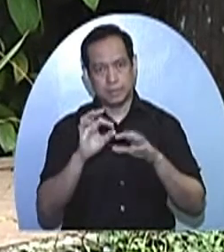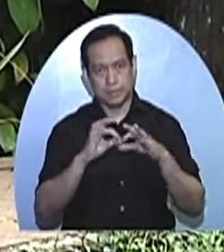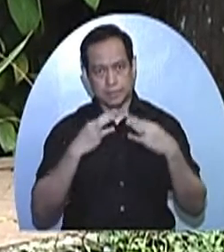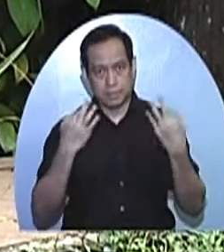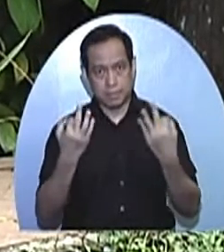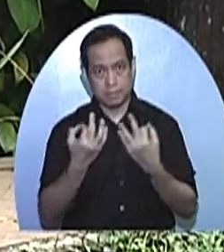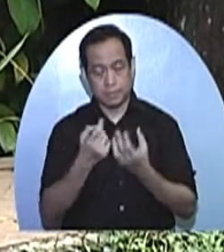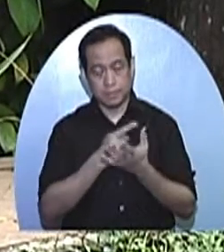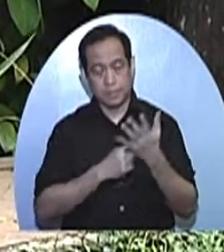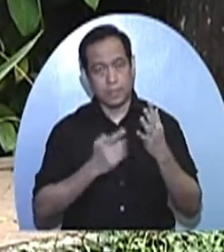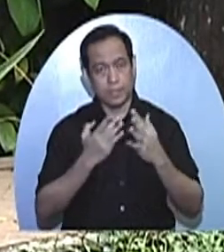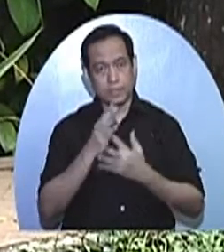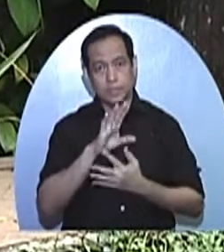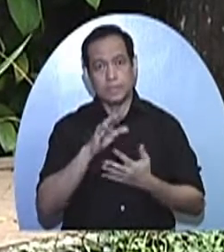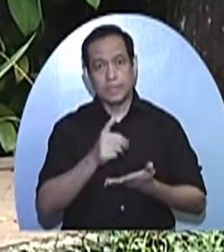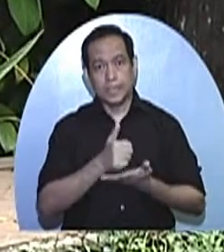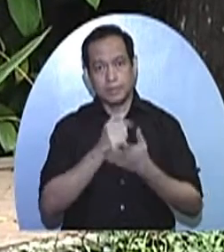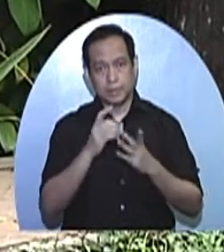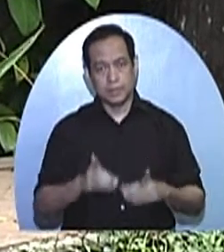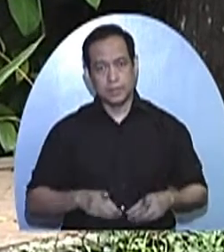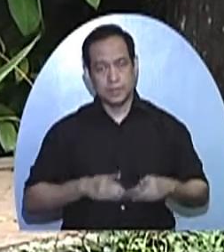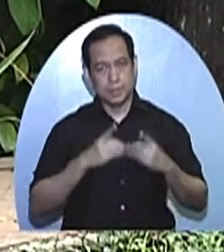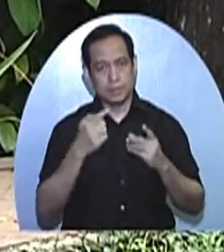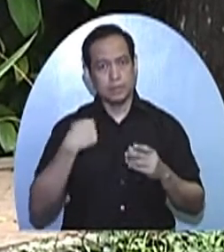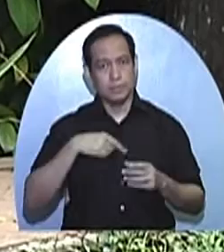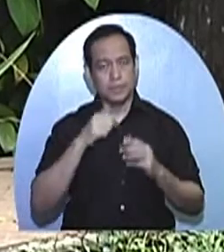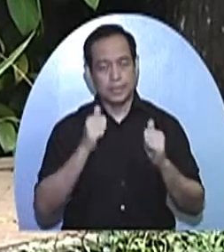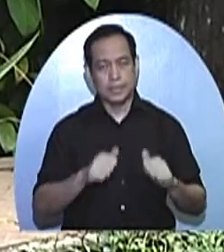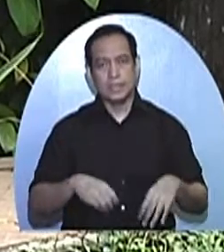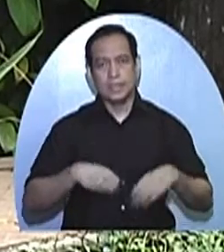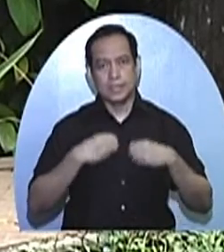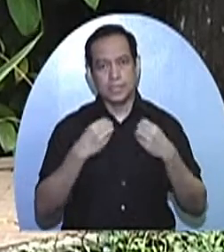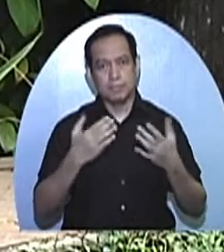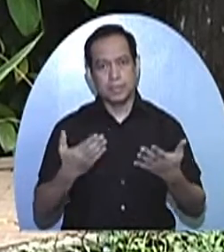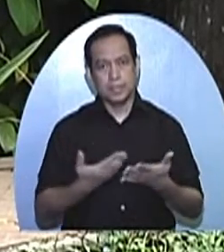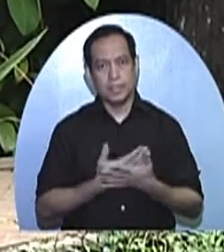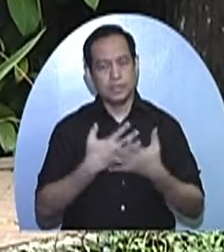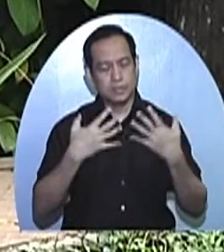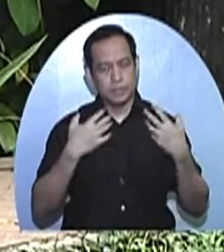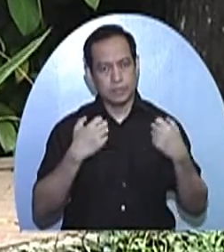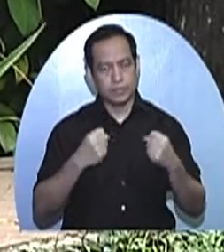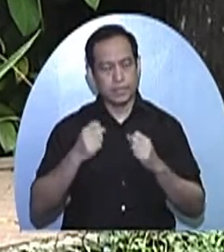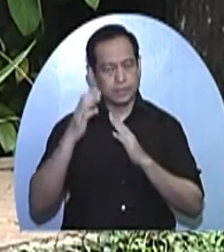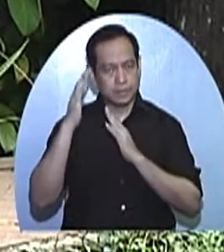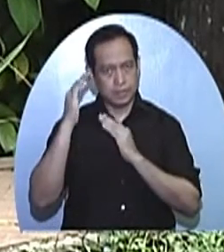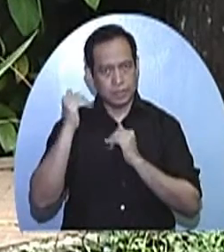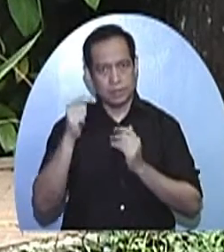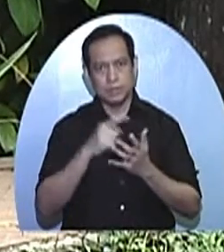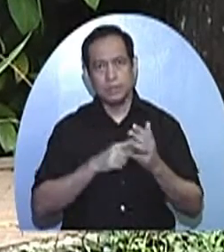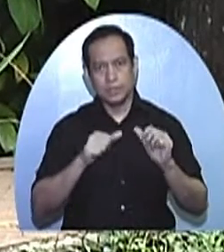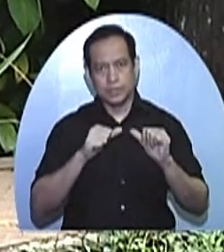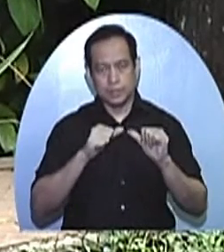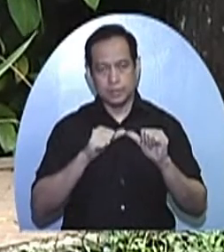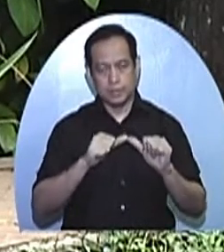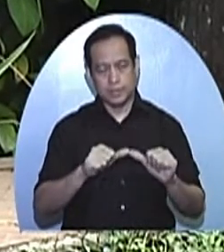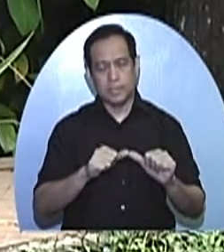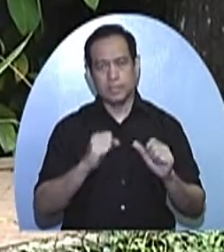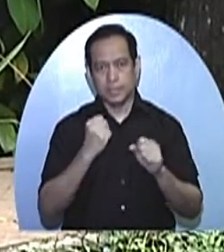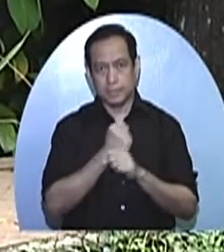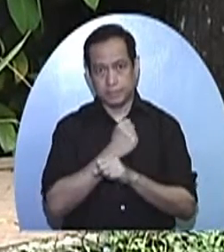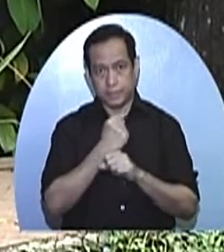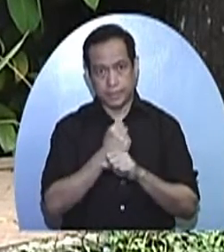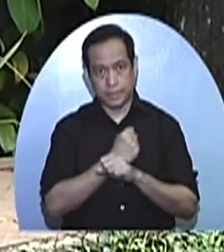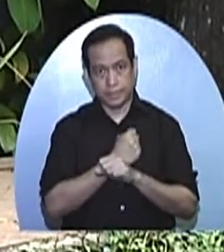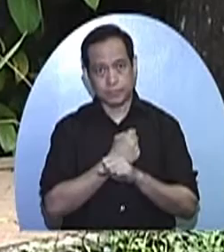buhay. Ngunit sa inyong tulong at donasyon, maari natin silang mabigyan ng panibagong lakas at pag-asa na ipagpatuloy